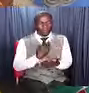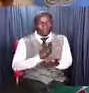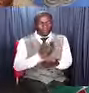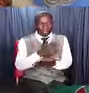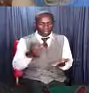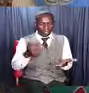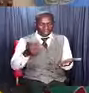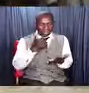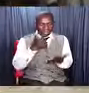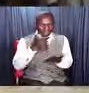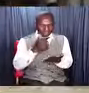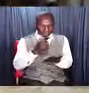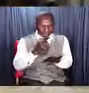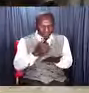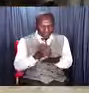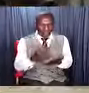wetu.